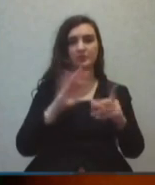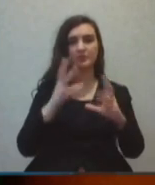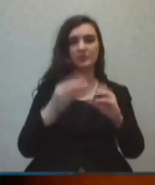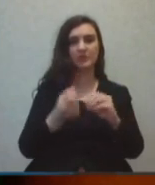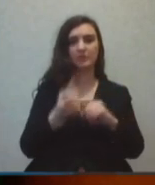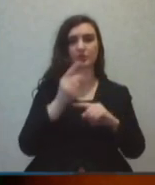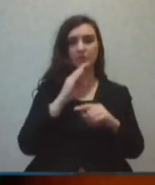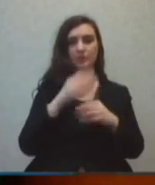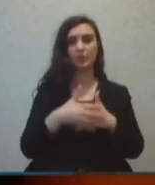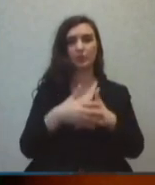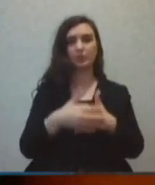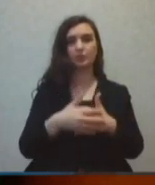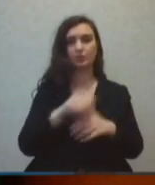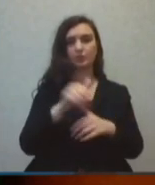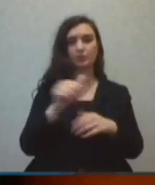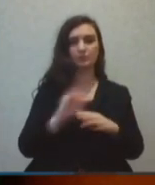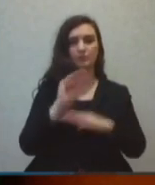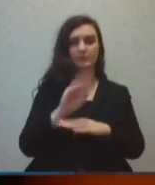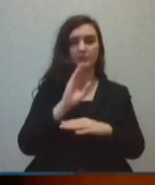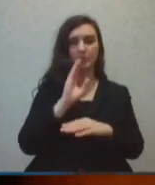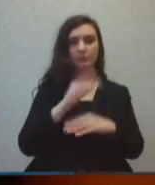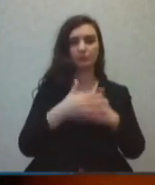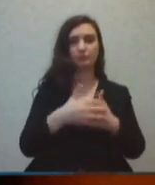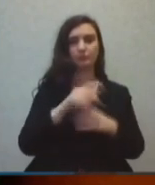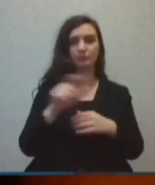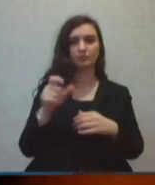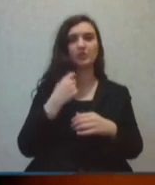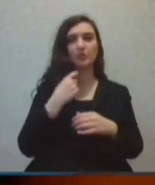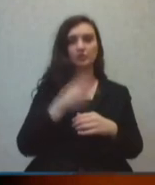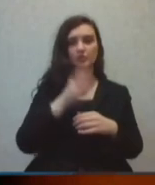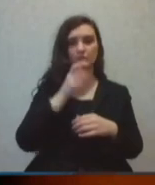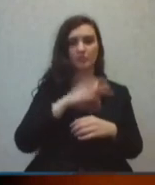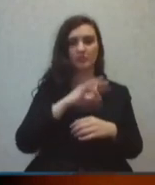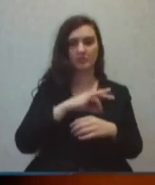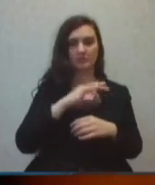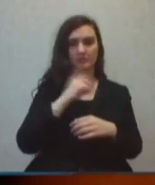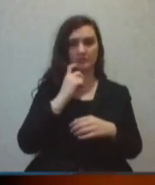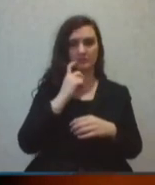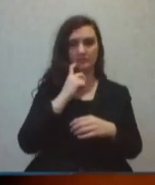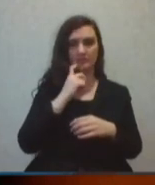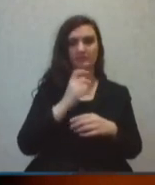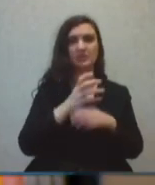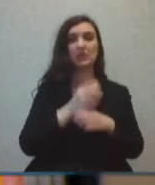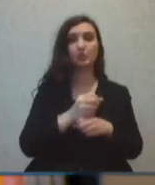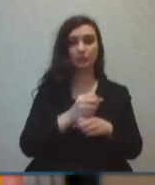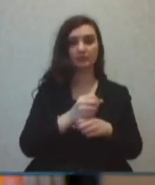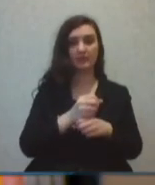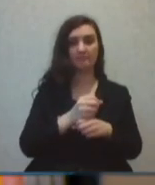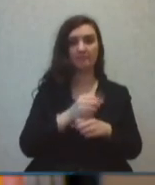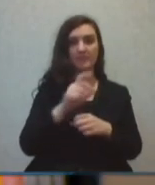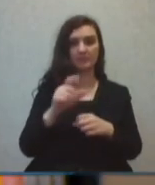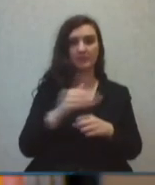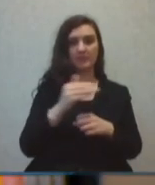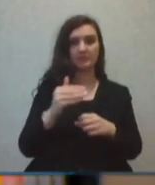ორსულ ქალებში, როგორ გაიზარდა ორსულ ქალებში ალკოჰოლის მოხმარების მაჩვენებელი. შეზღუდვა